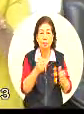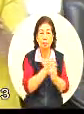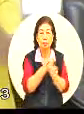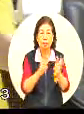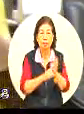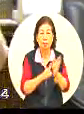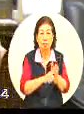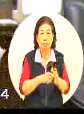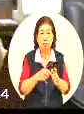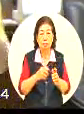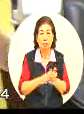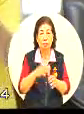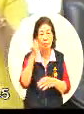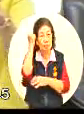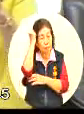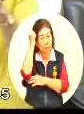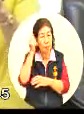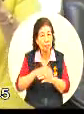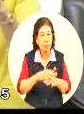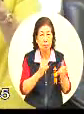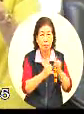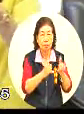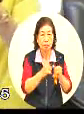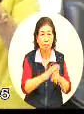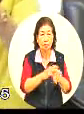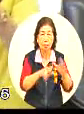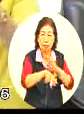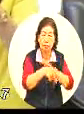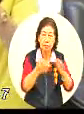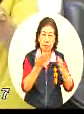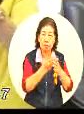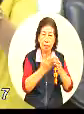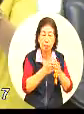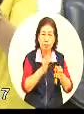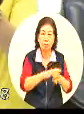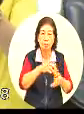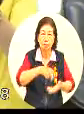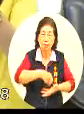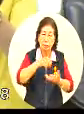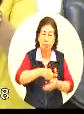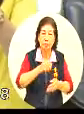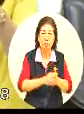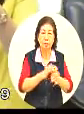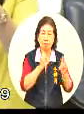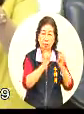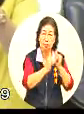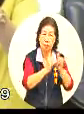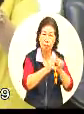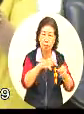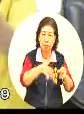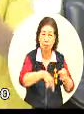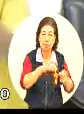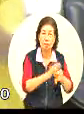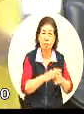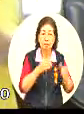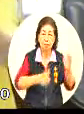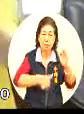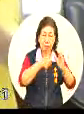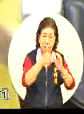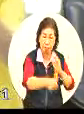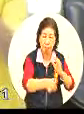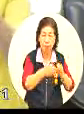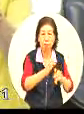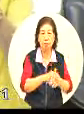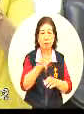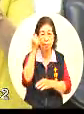哦、也做的有很多的建议啊，哈、哦，还一起希望公哦，民间的力量能够进驻，啊，让县长